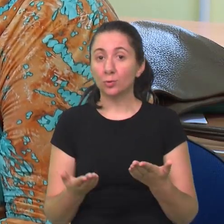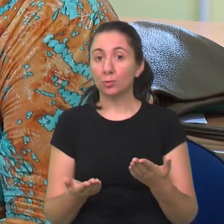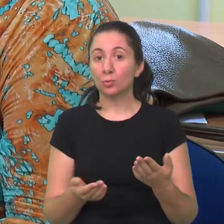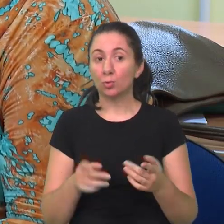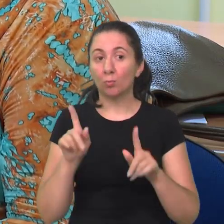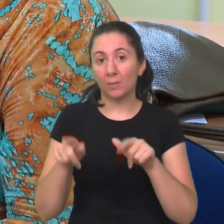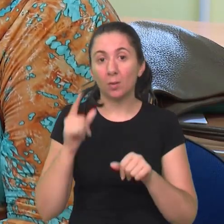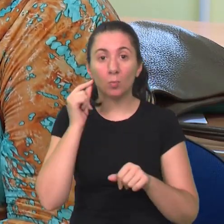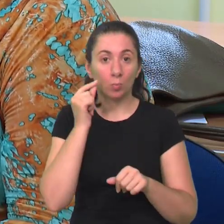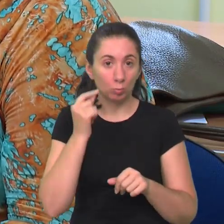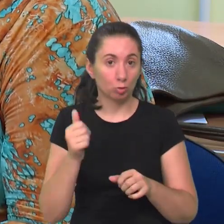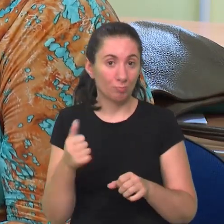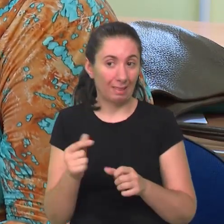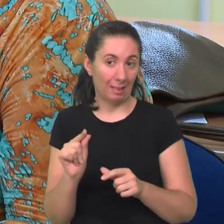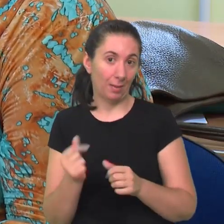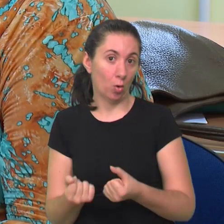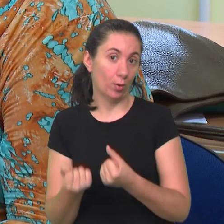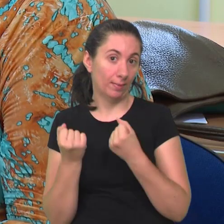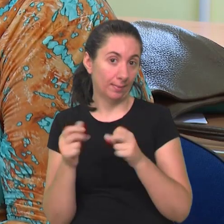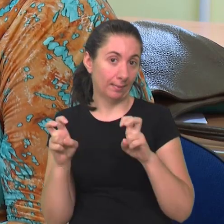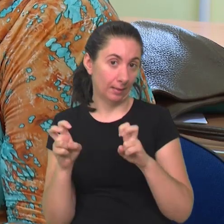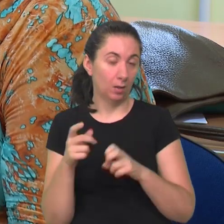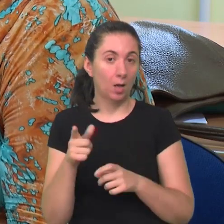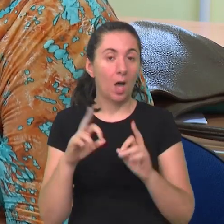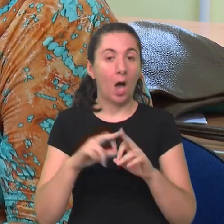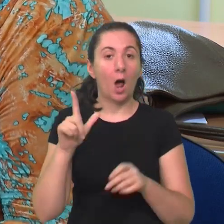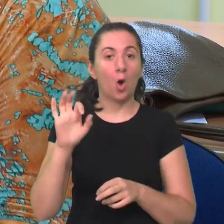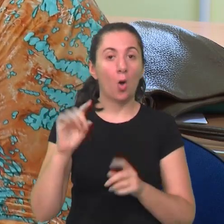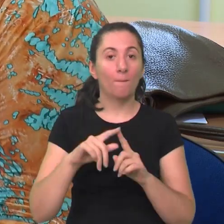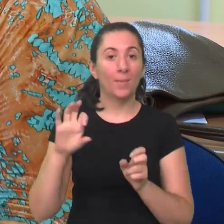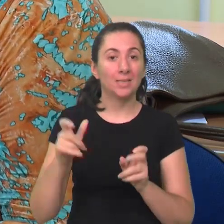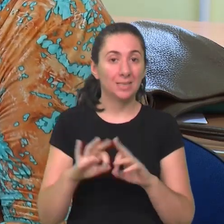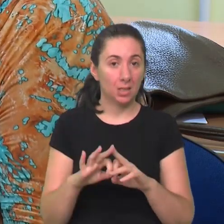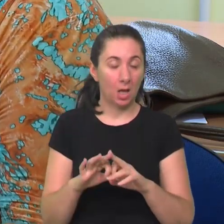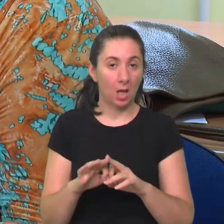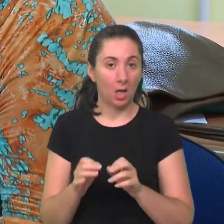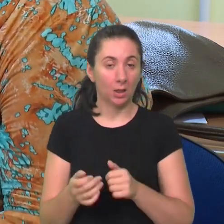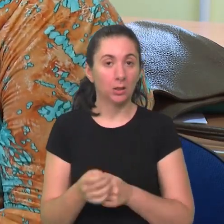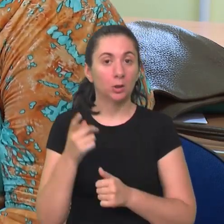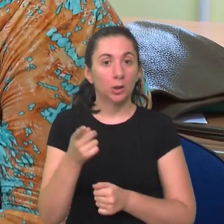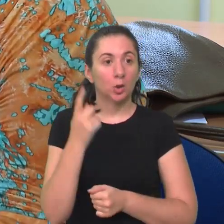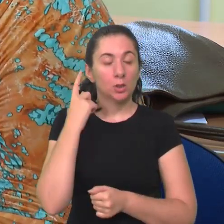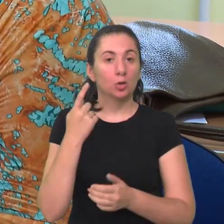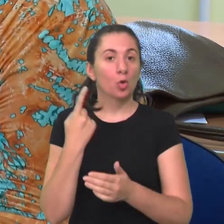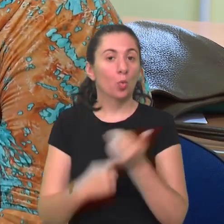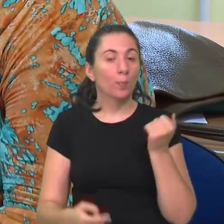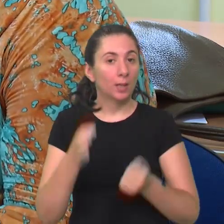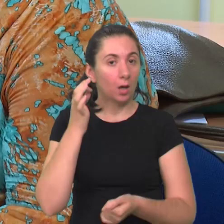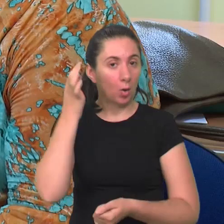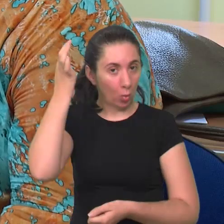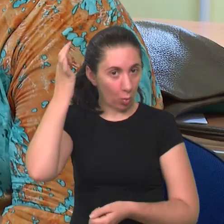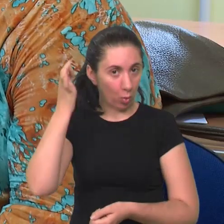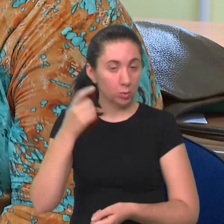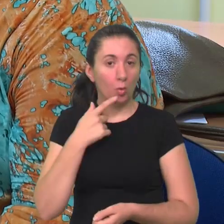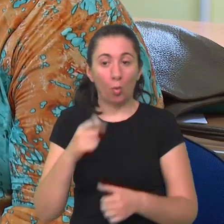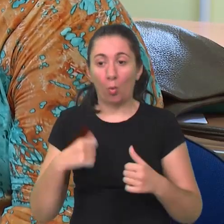nekim muškima pada se naziva alopecija androgenetika, znači to je gubitak kose koji